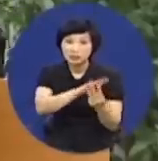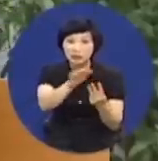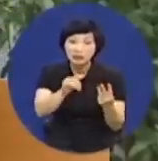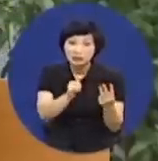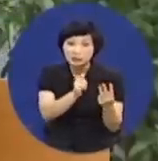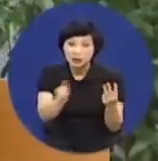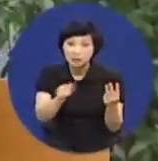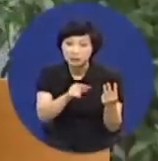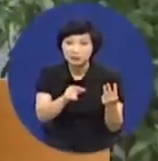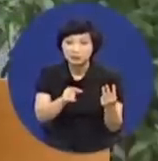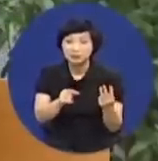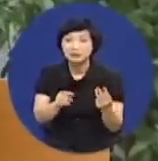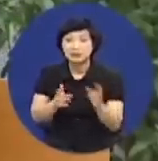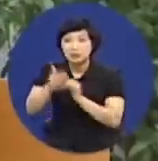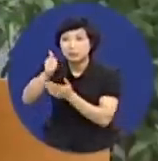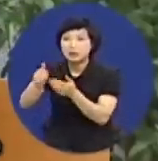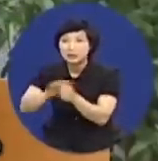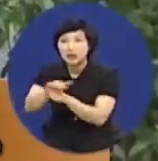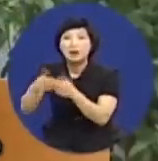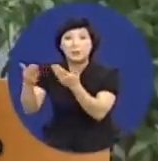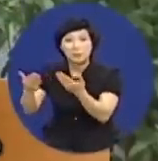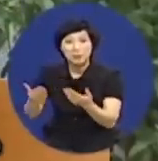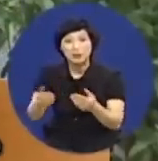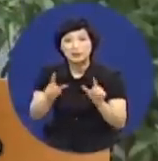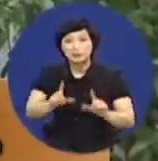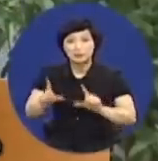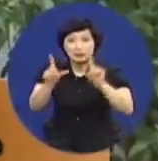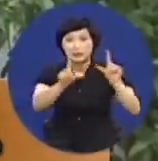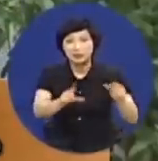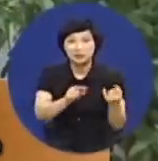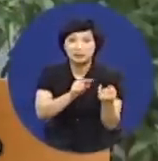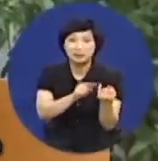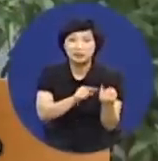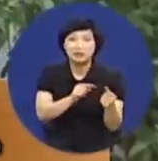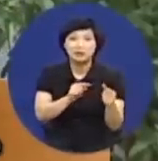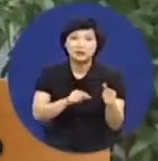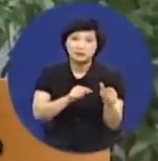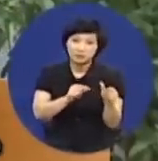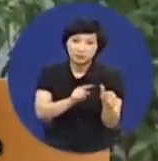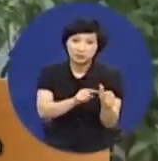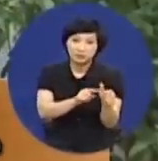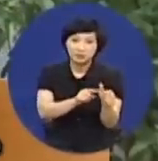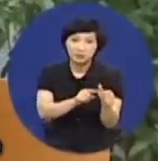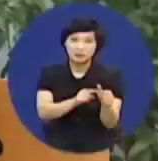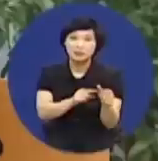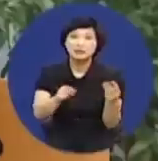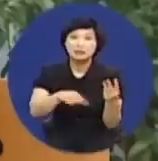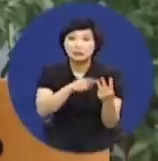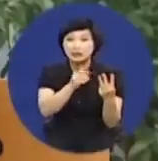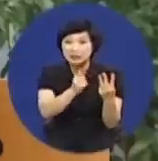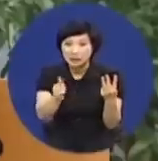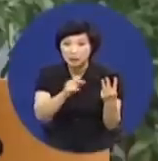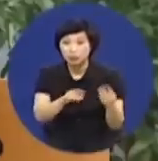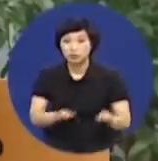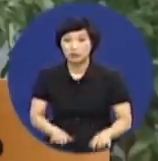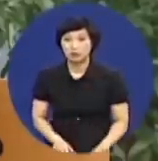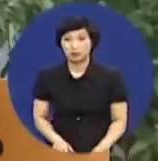はイエス様を愛し、イエス様も彼らを愛しました。しかしイエス様